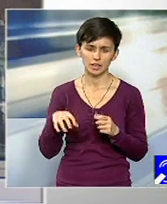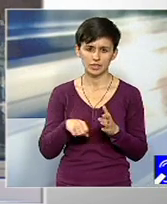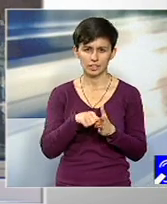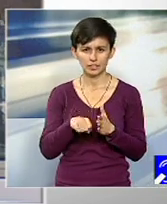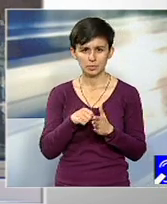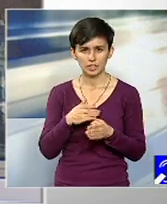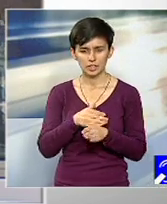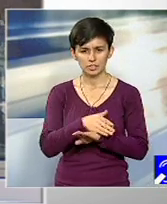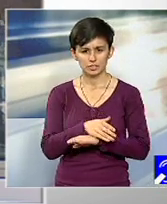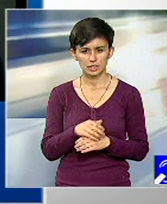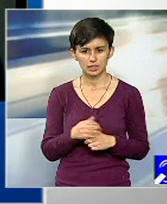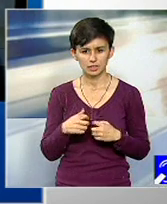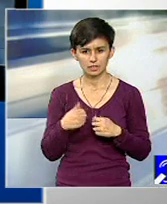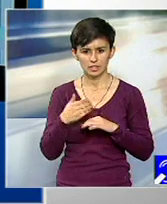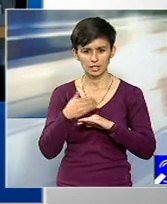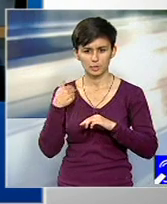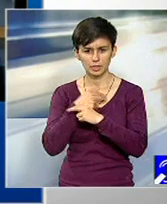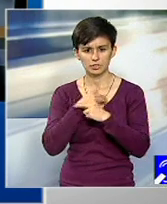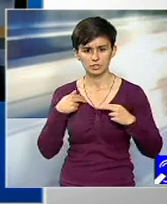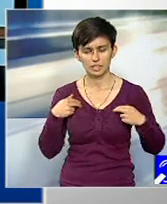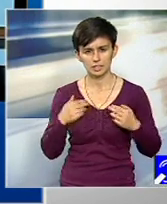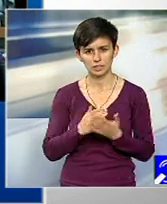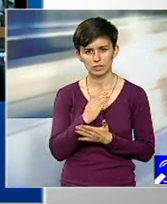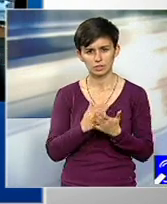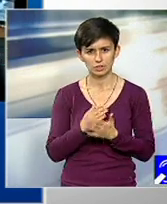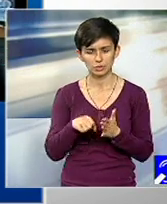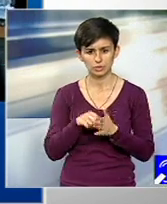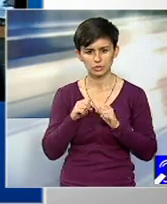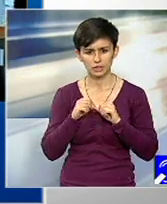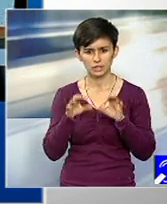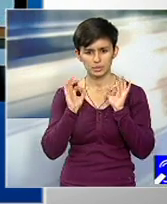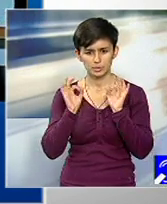accesibilizat. Fără prejudecăți continuă, urmăriți Jurnalul Special.